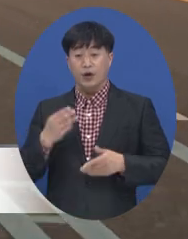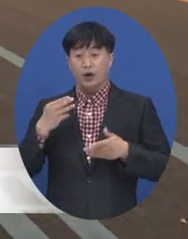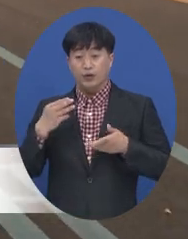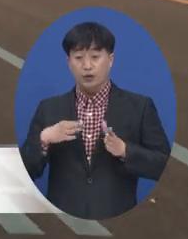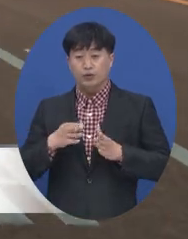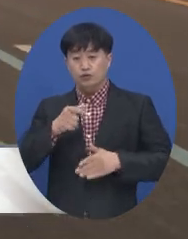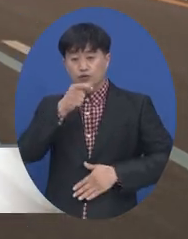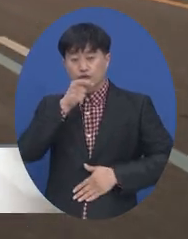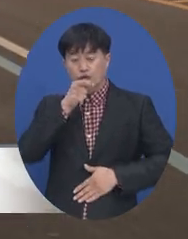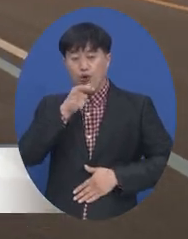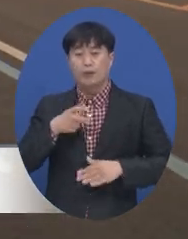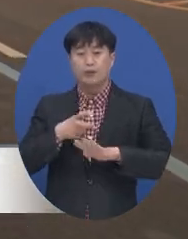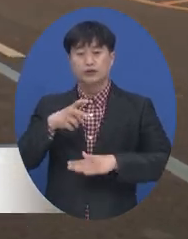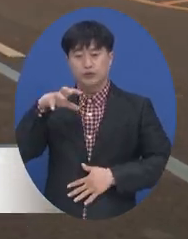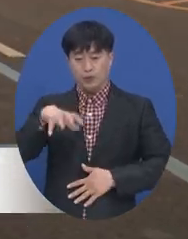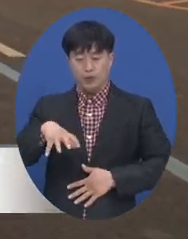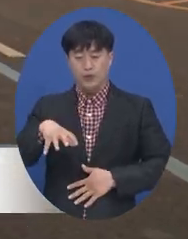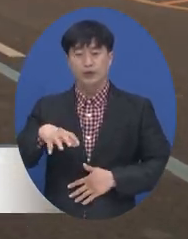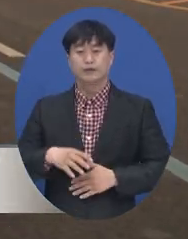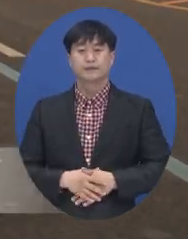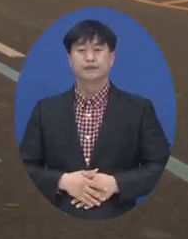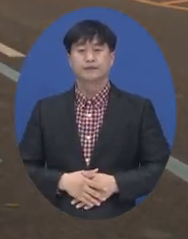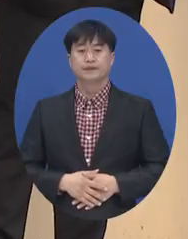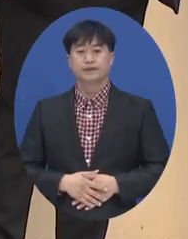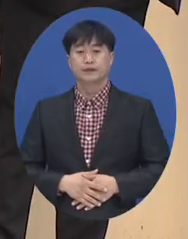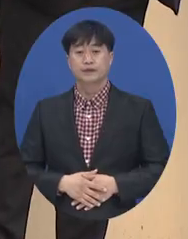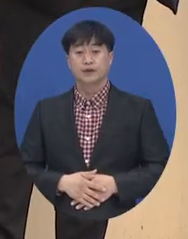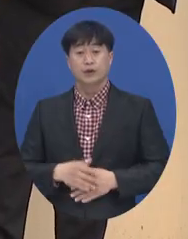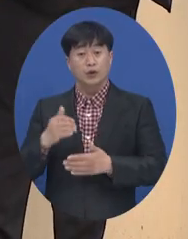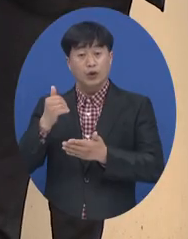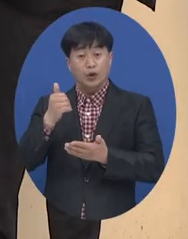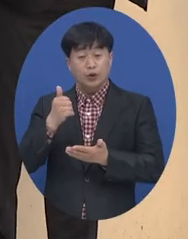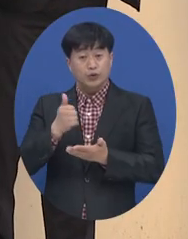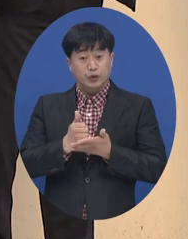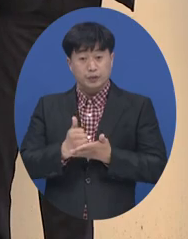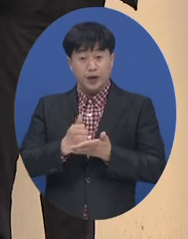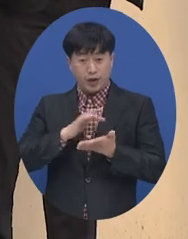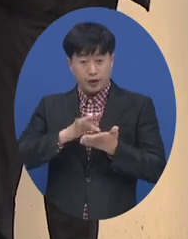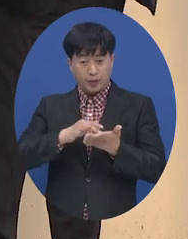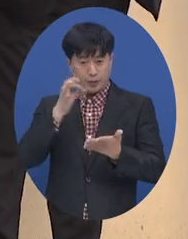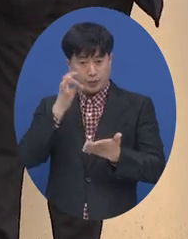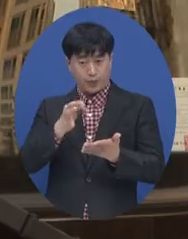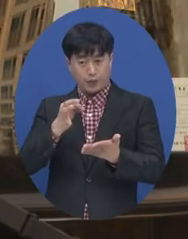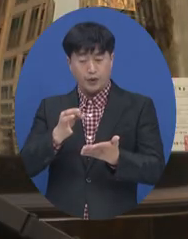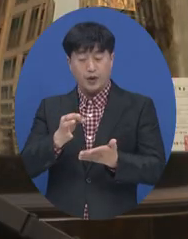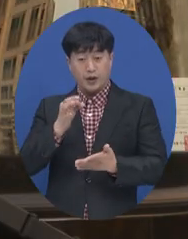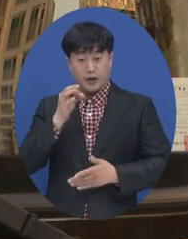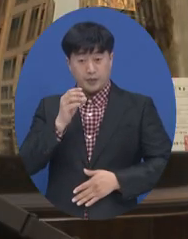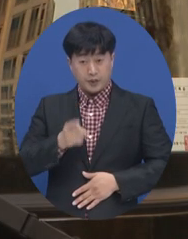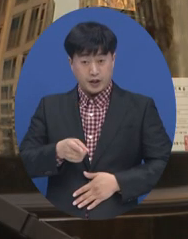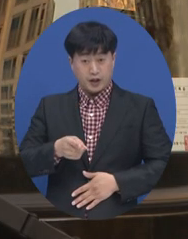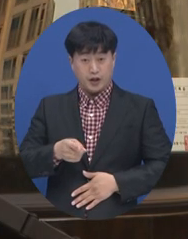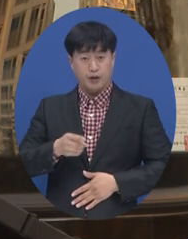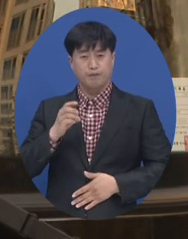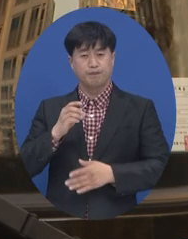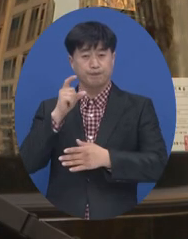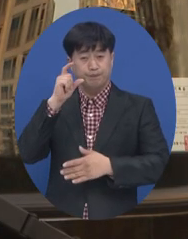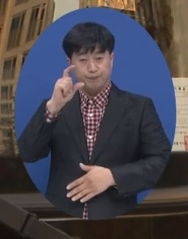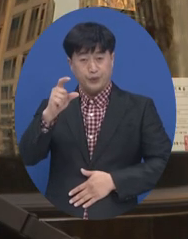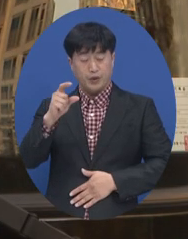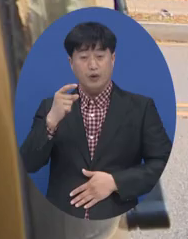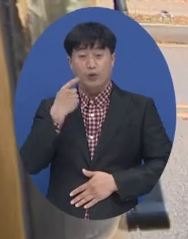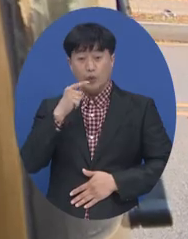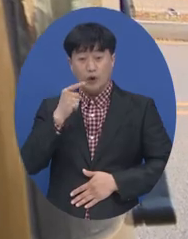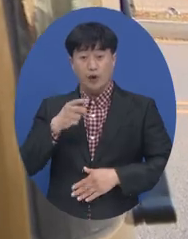경기도 수원의 한 버스 정류장. 승객들이 휴대폰을 보고 있다가 피보노판이 달린 황색